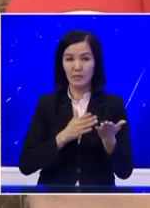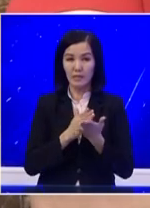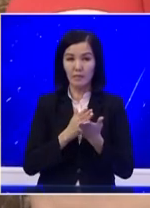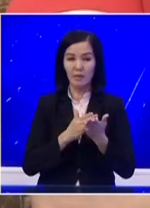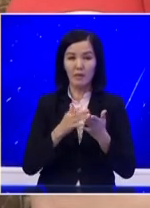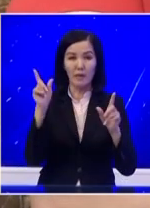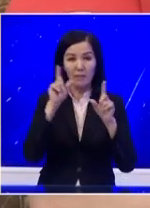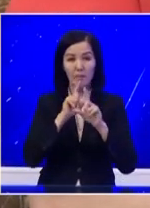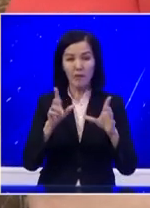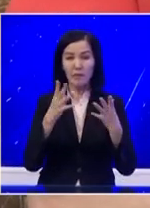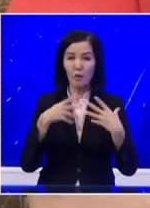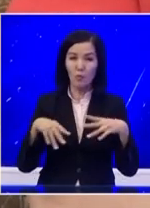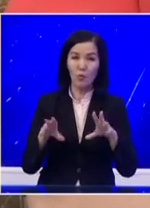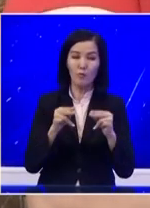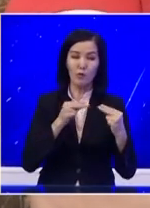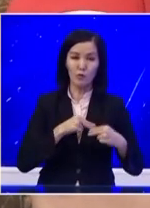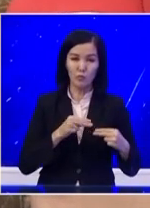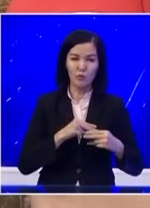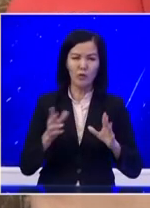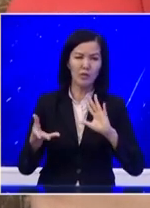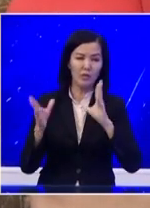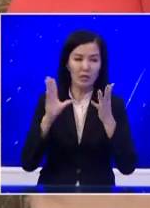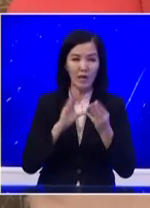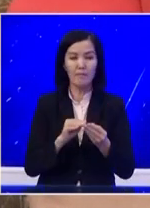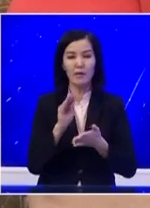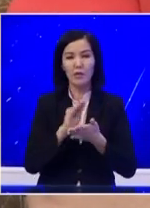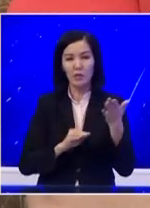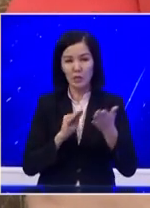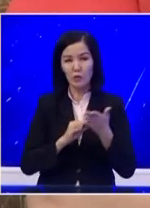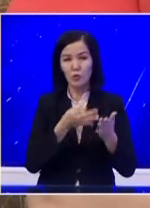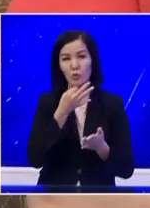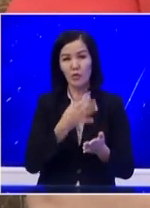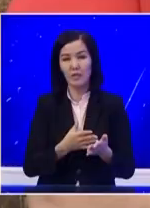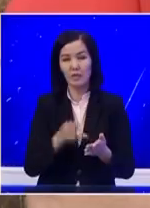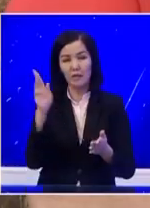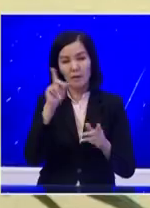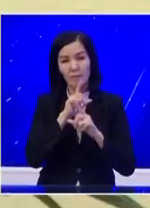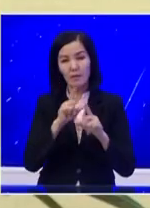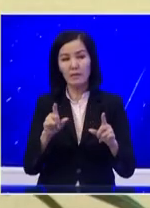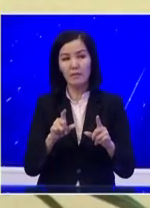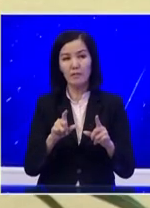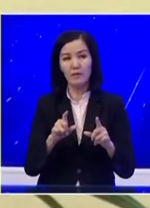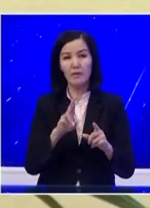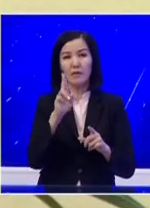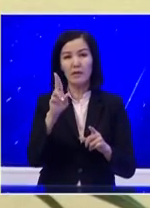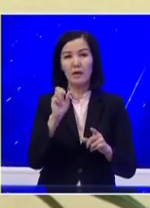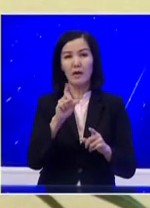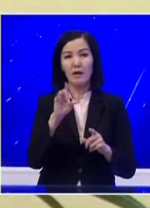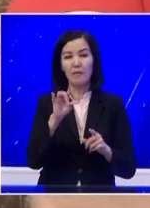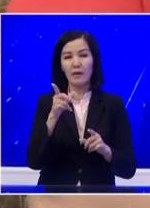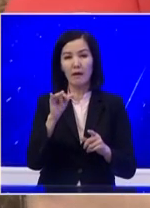өмірі, жаңағы қоғамдық жұмыстар тұрды. Жалпы ең алғаш сол жағы орта мектептің Қабырға газетінің редакторы